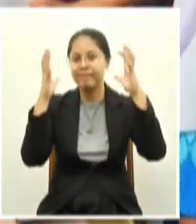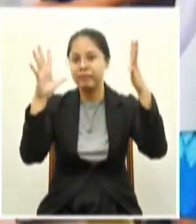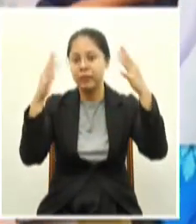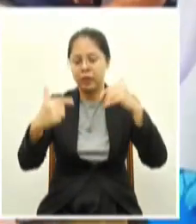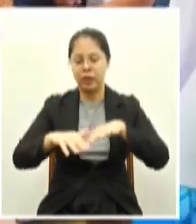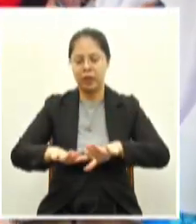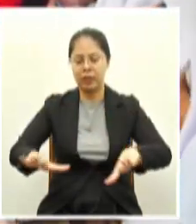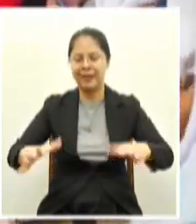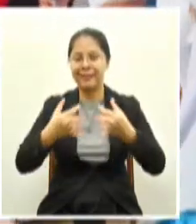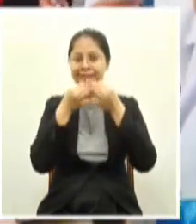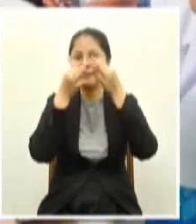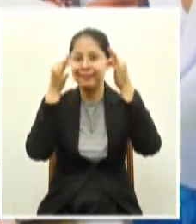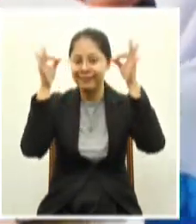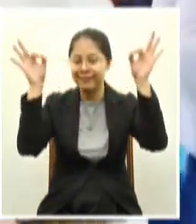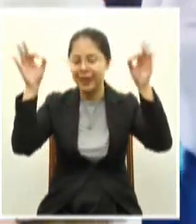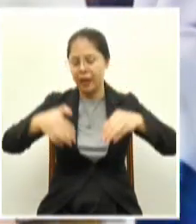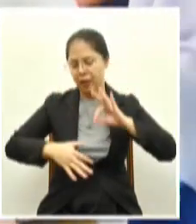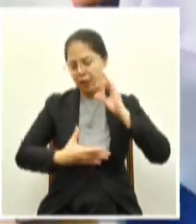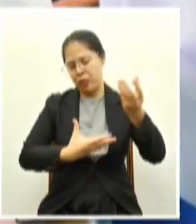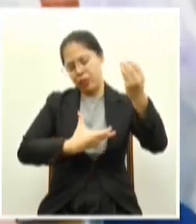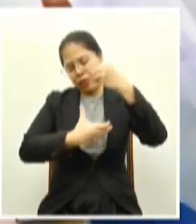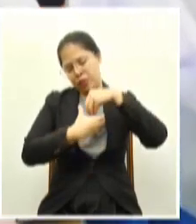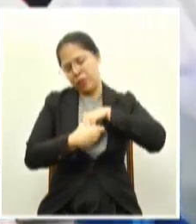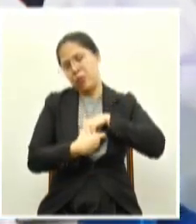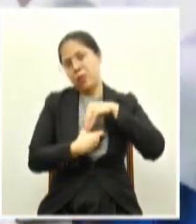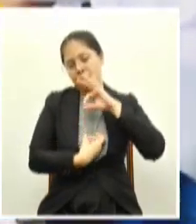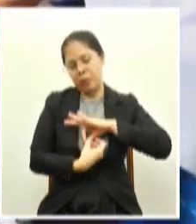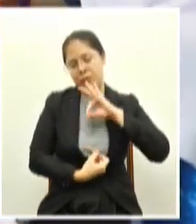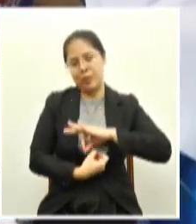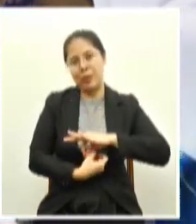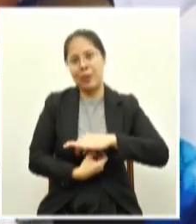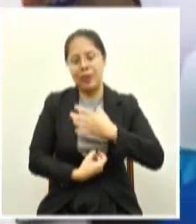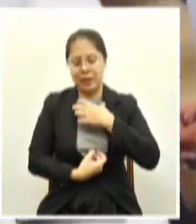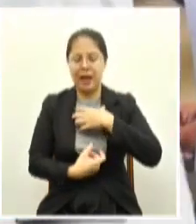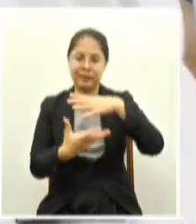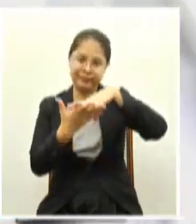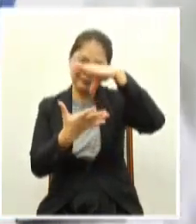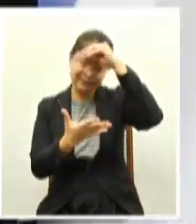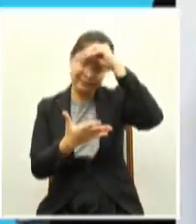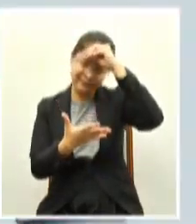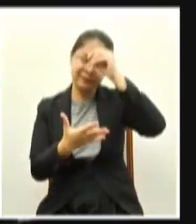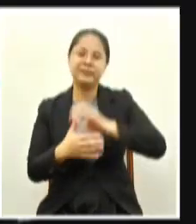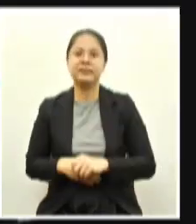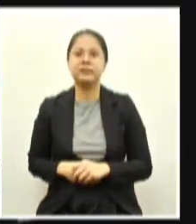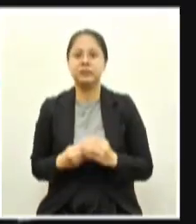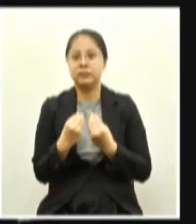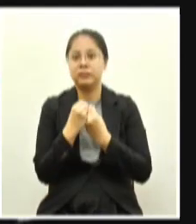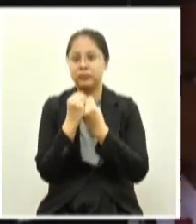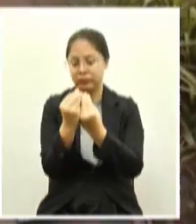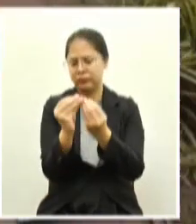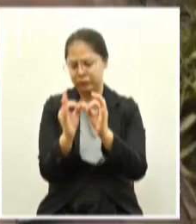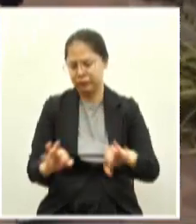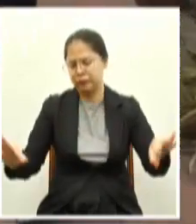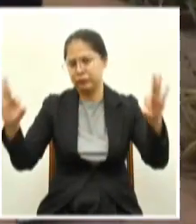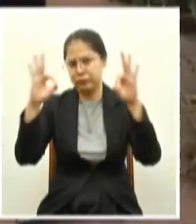ในใจเป็นมวลประสบการณ์ที่เชื่อมให้เด็กของเรากล้าที่จะเรียนรู้จึงเรียกได้ว่าหัวใจสำคัญ